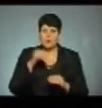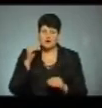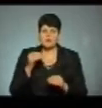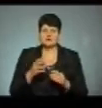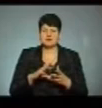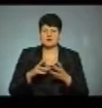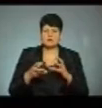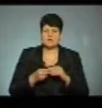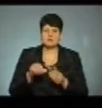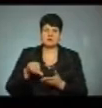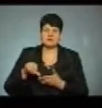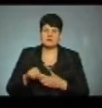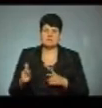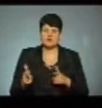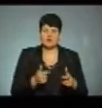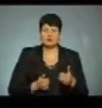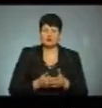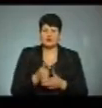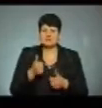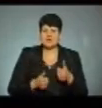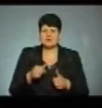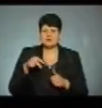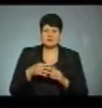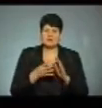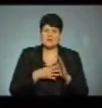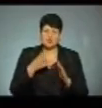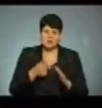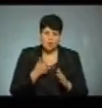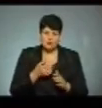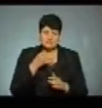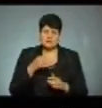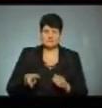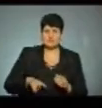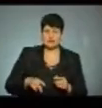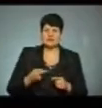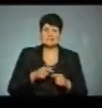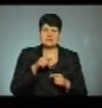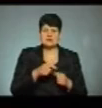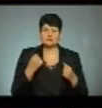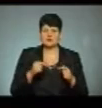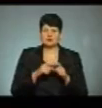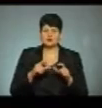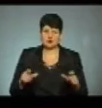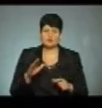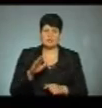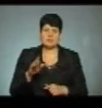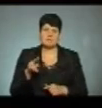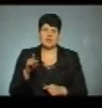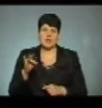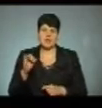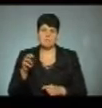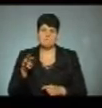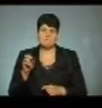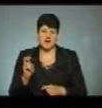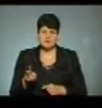результатами виступів та підготовкою до змагань 2019 року, повідомив директор цієї спортивної школи Володимир Приймак. За його словами,